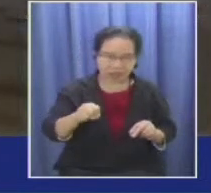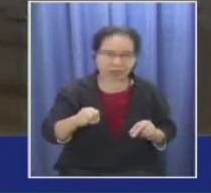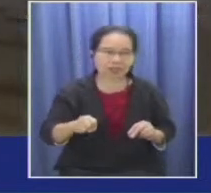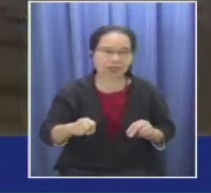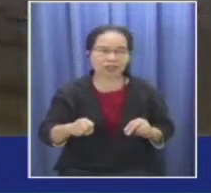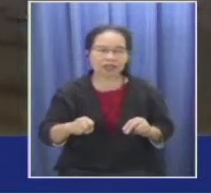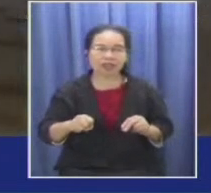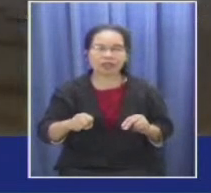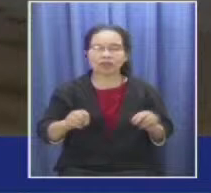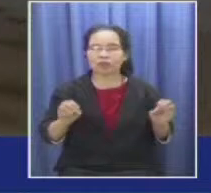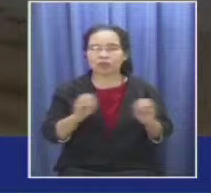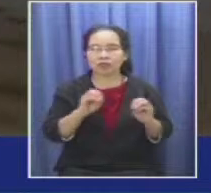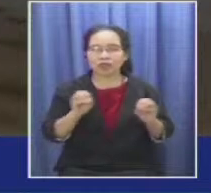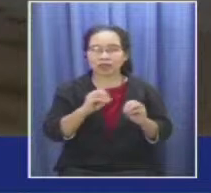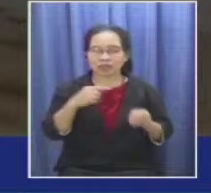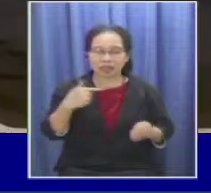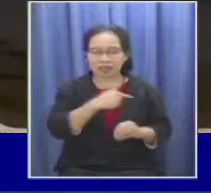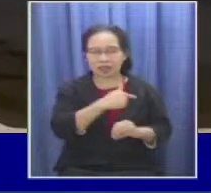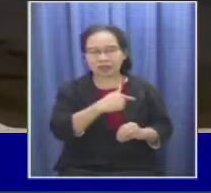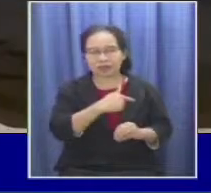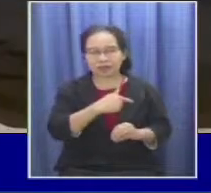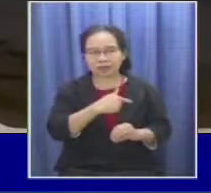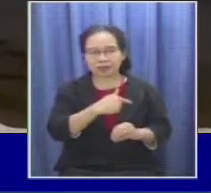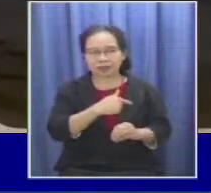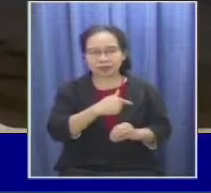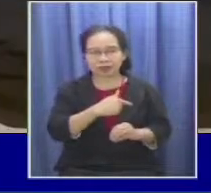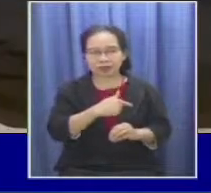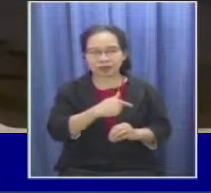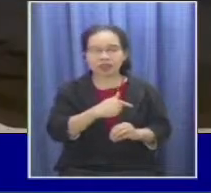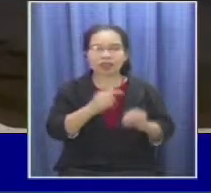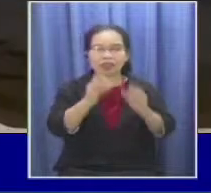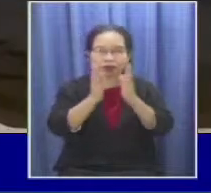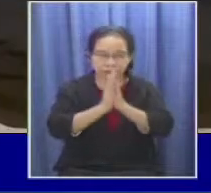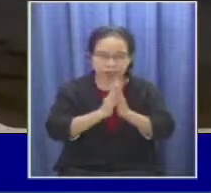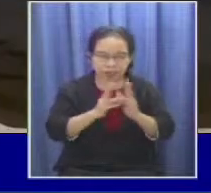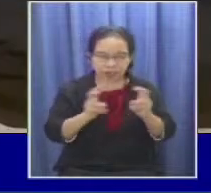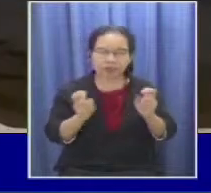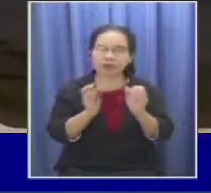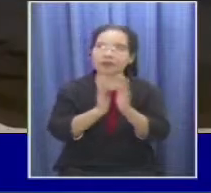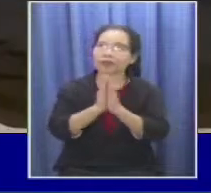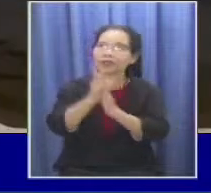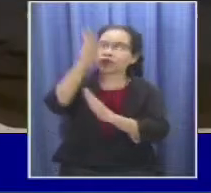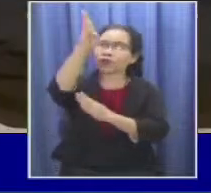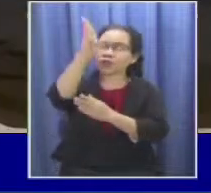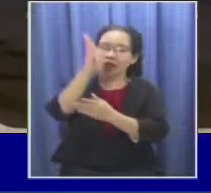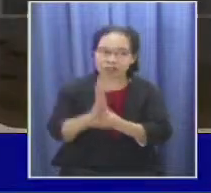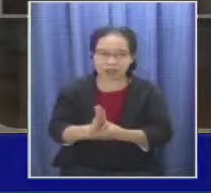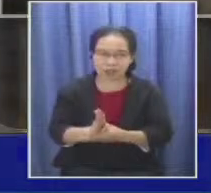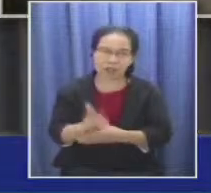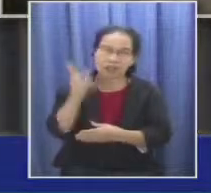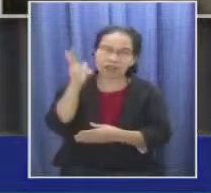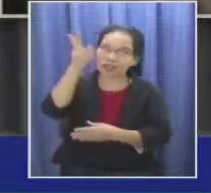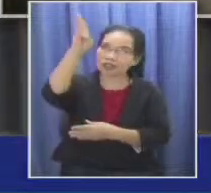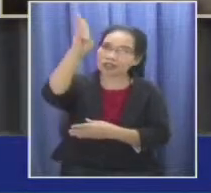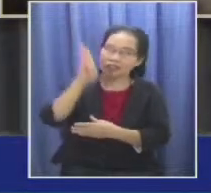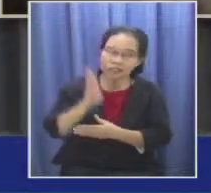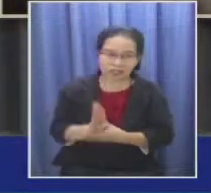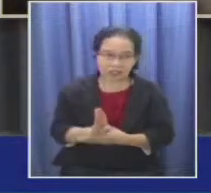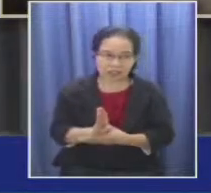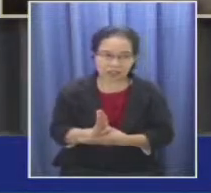biara mfiri wo kasa mu sɛ yɛ ane dabi a na yɛ dabi ane dabi a